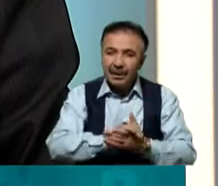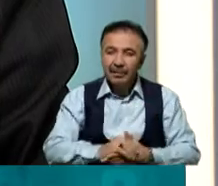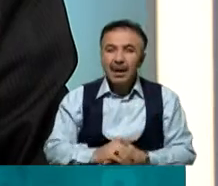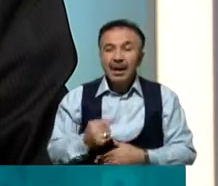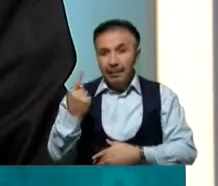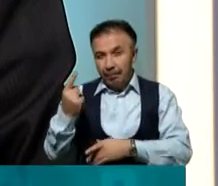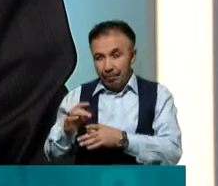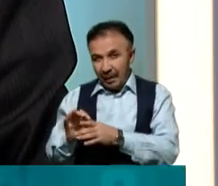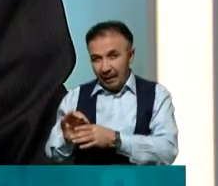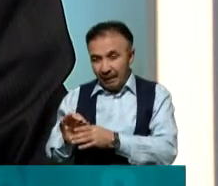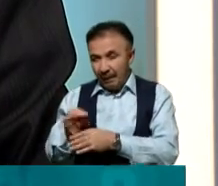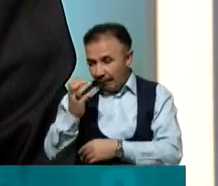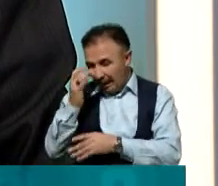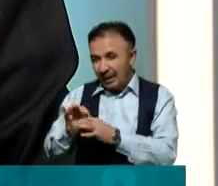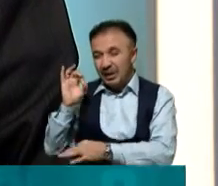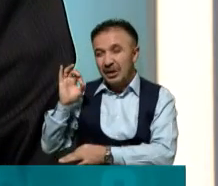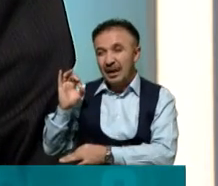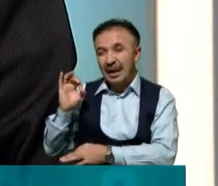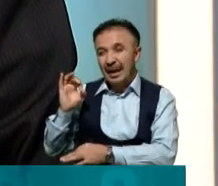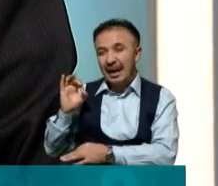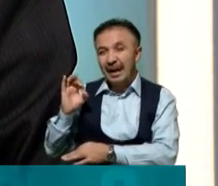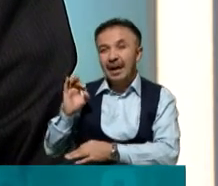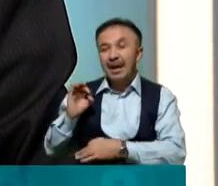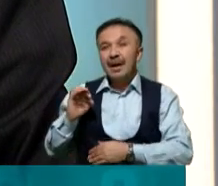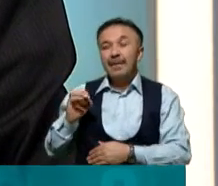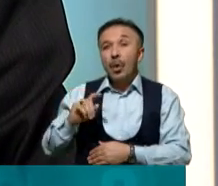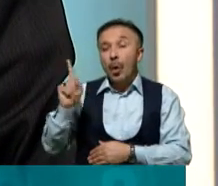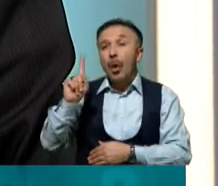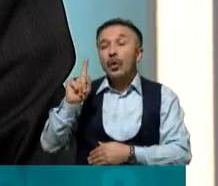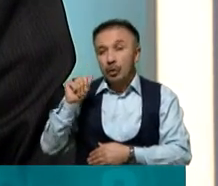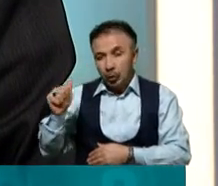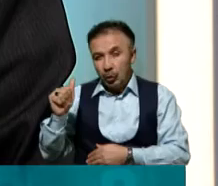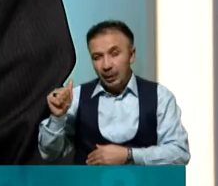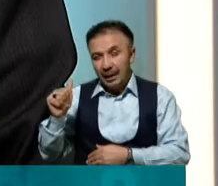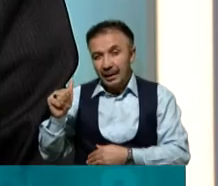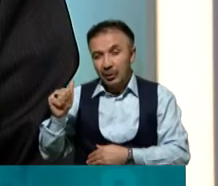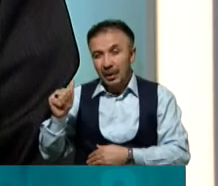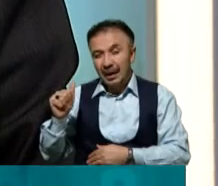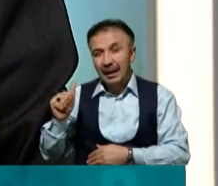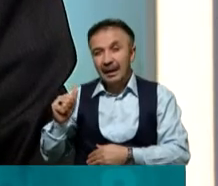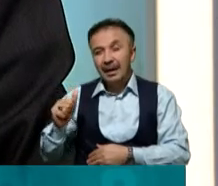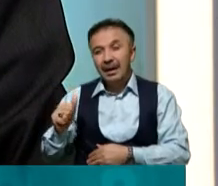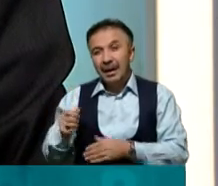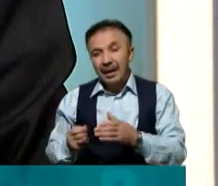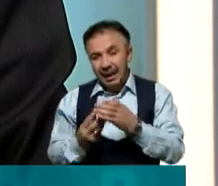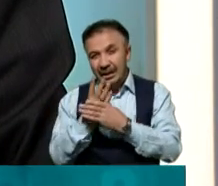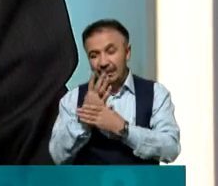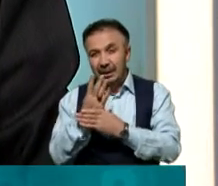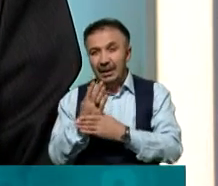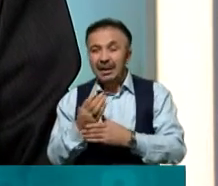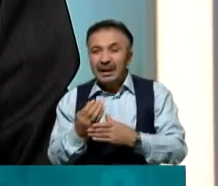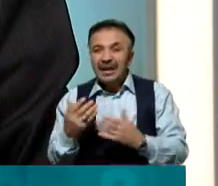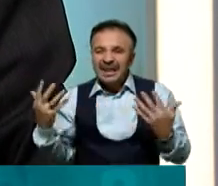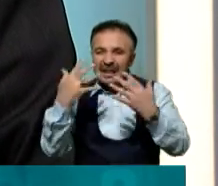fitre miktarı fidyeyi 10 gün süreyle verecek. Veya 10 fakiri akşamlı sabahlı veya